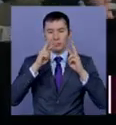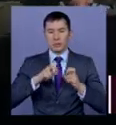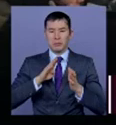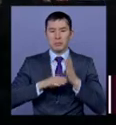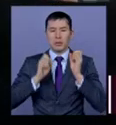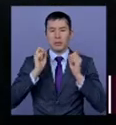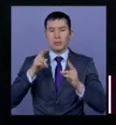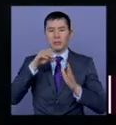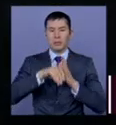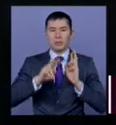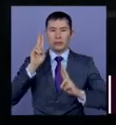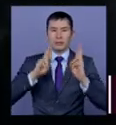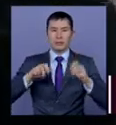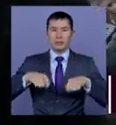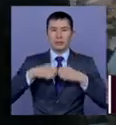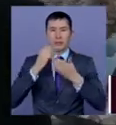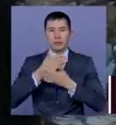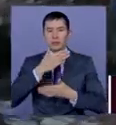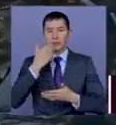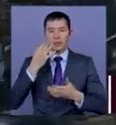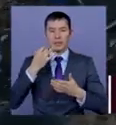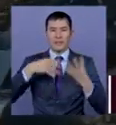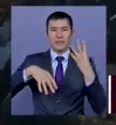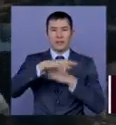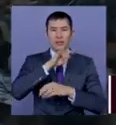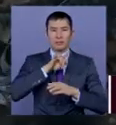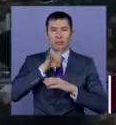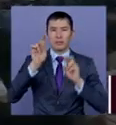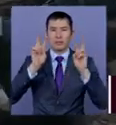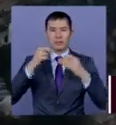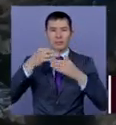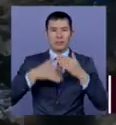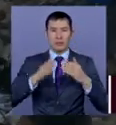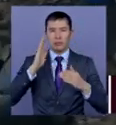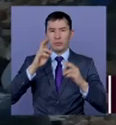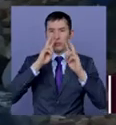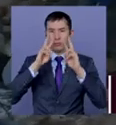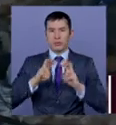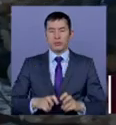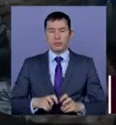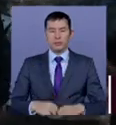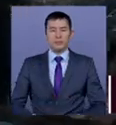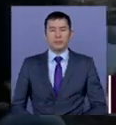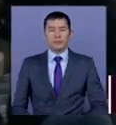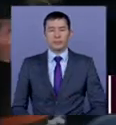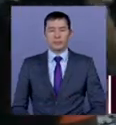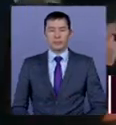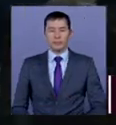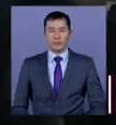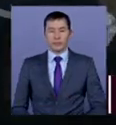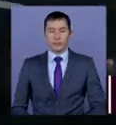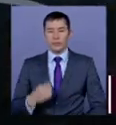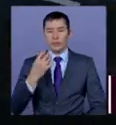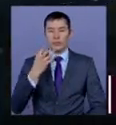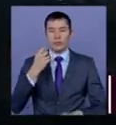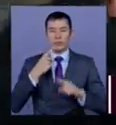талаптарына сәйкестендіру үшін барлық әуе компанияларының жұмыстарымен авиациялық инфрақұрылым нысандарын тексеруге тапсырма берді. Одан